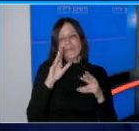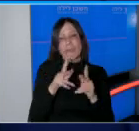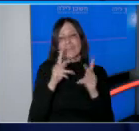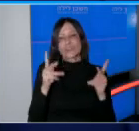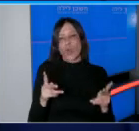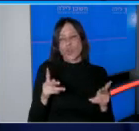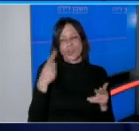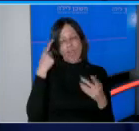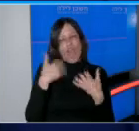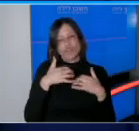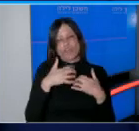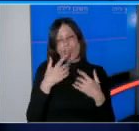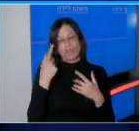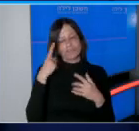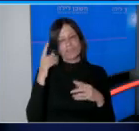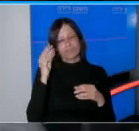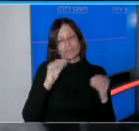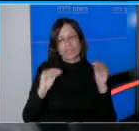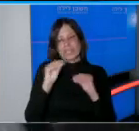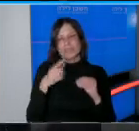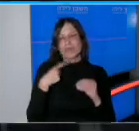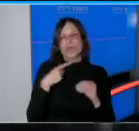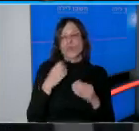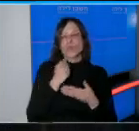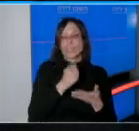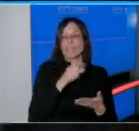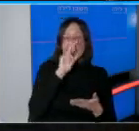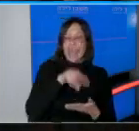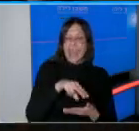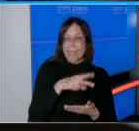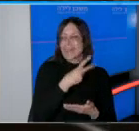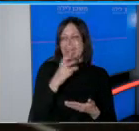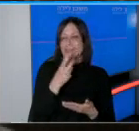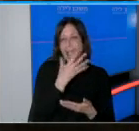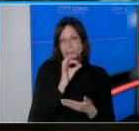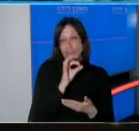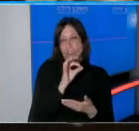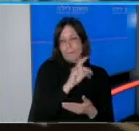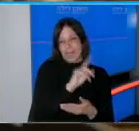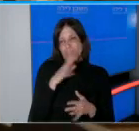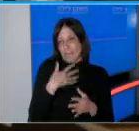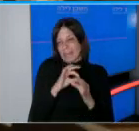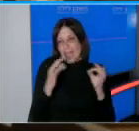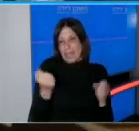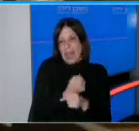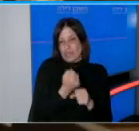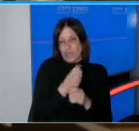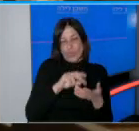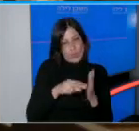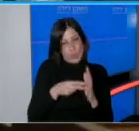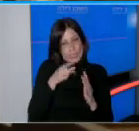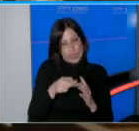מכל משרדי הממשלה, ותוקצב ב-250 מיליון. ואם היינו מתחילים ליישם את התוכנית הזאת, אני חושבת